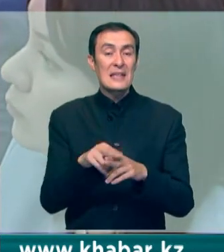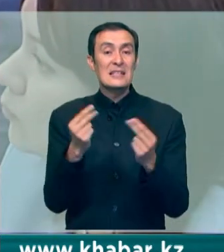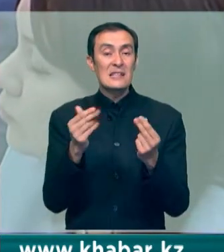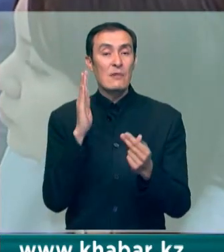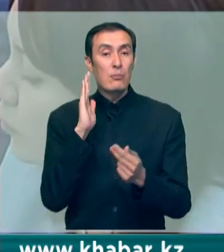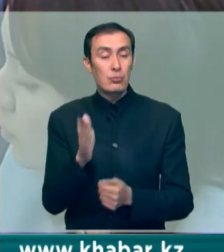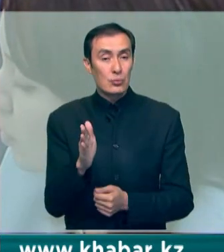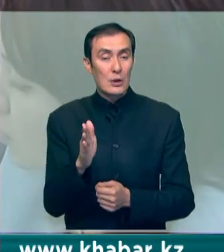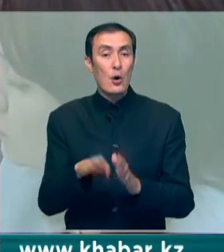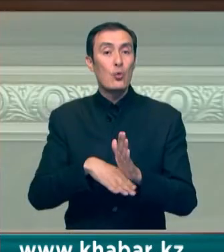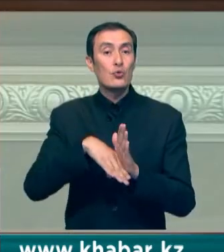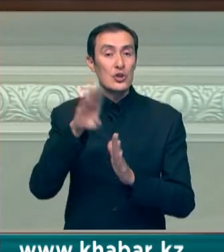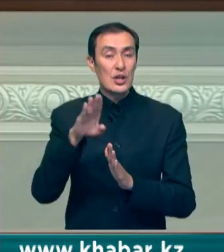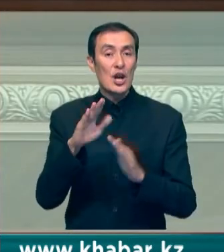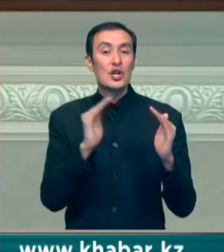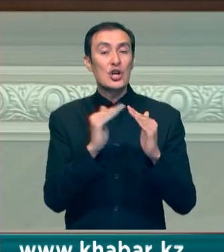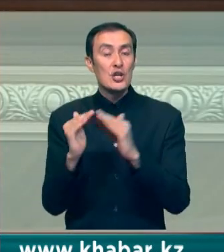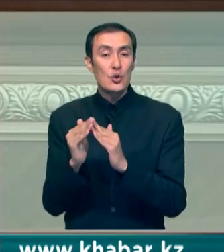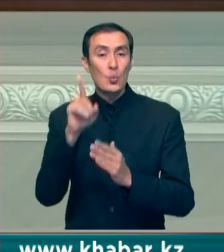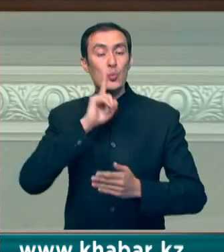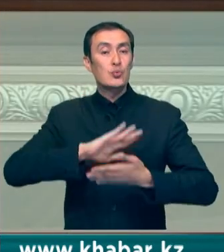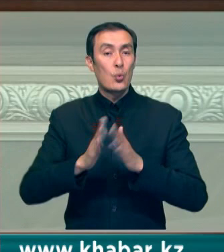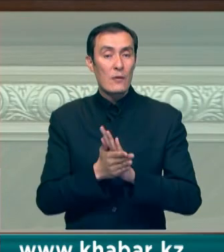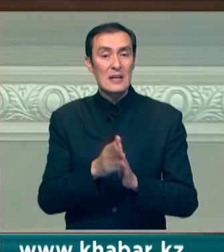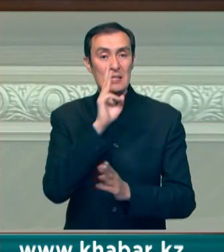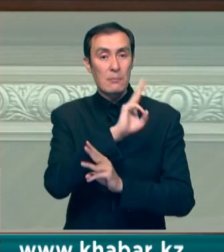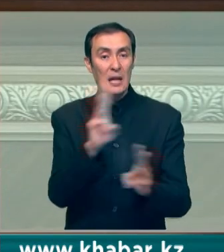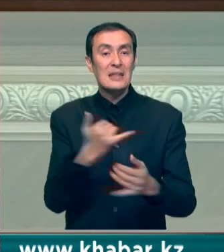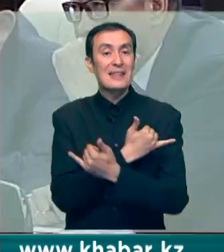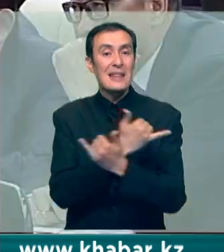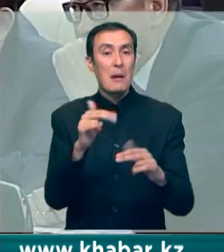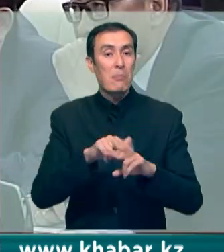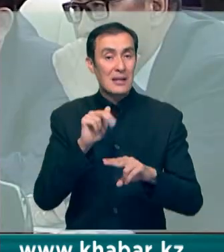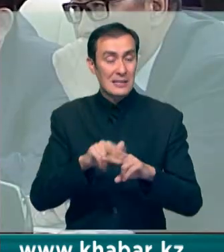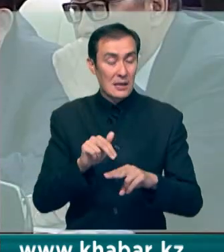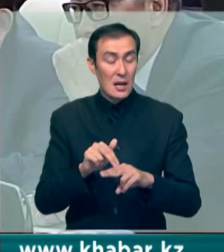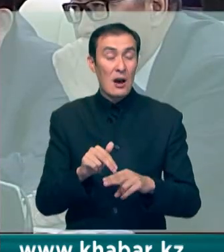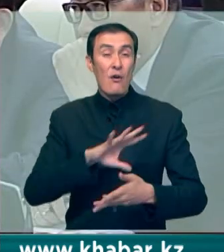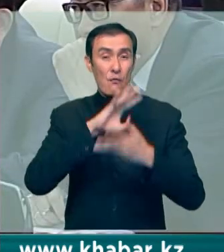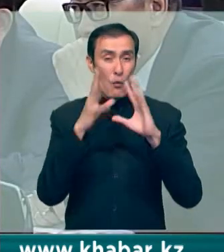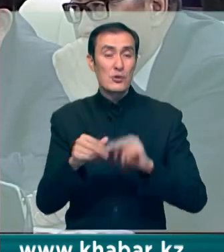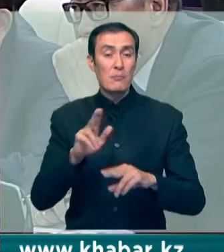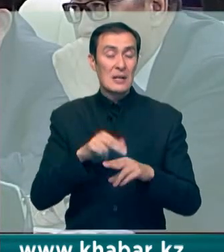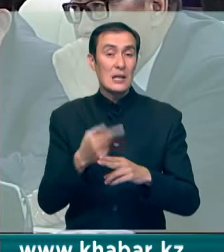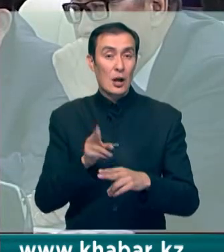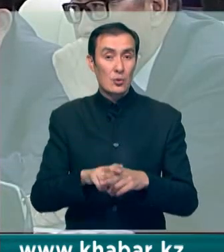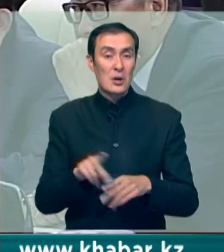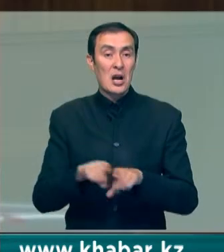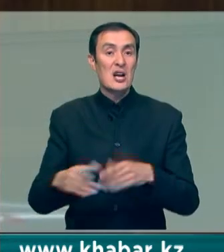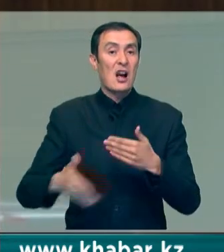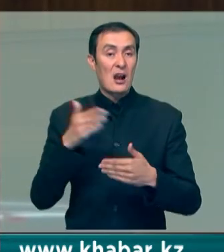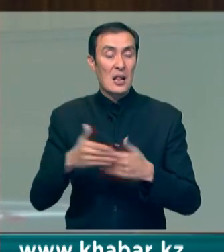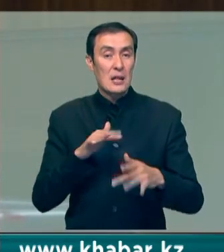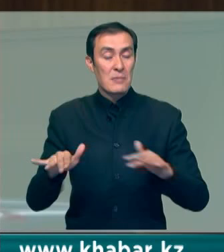будут направлены на улучшение жилищных условий и заработных плат полицейских, а в целом полиция, которая ассоциируется с карательными